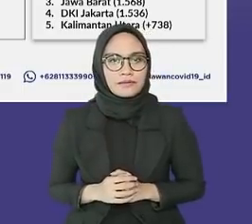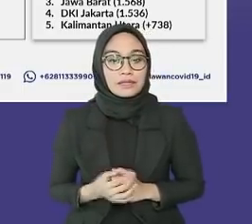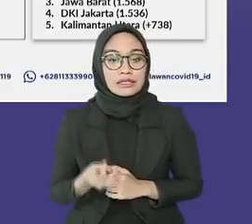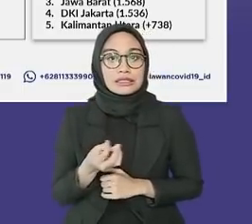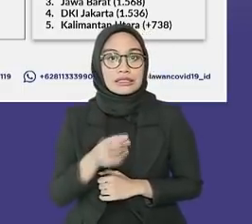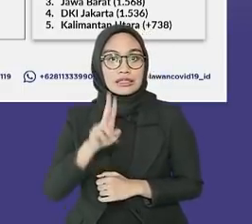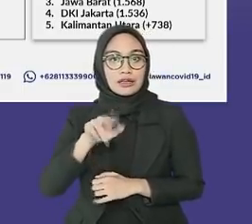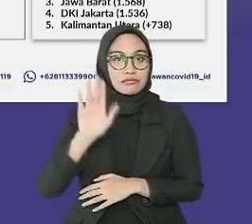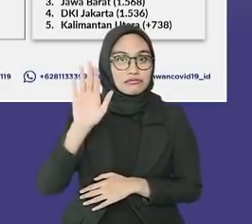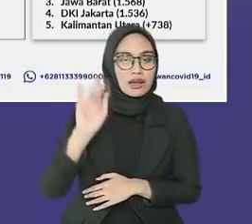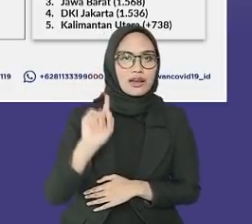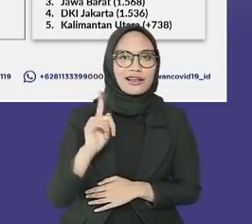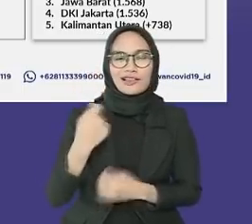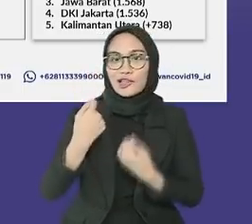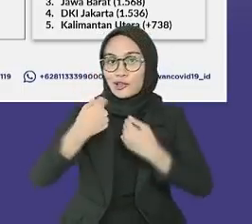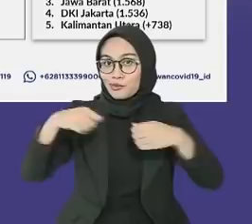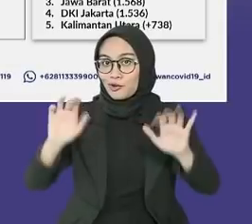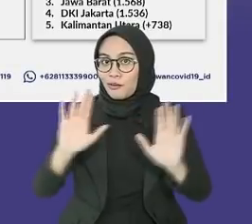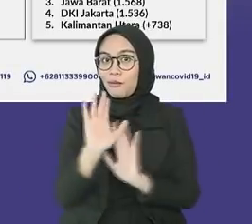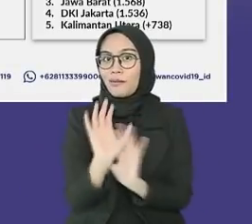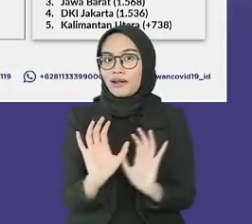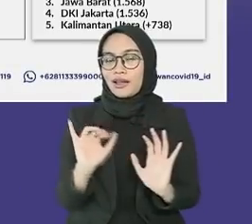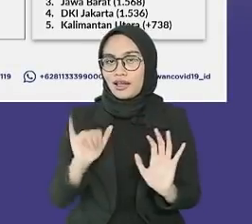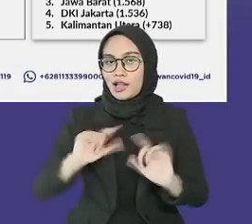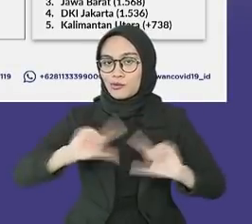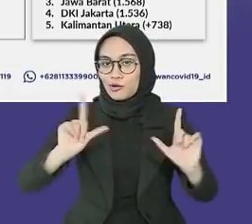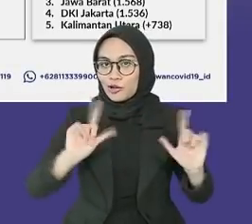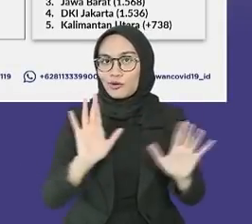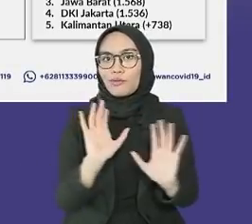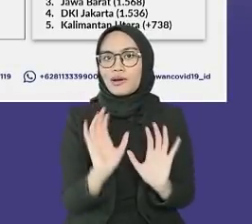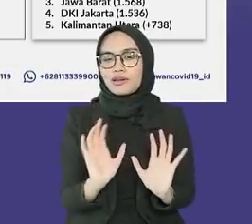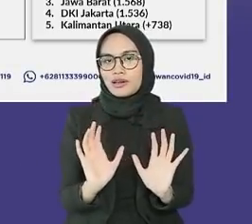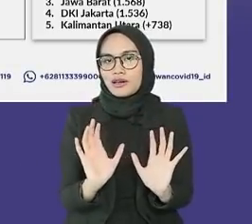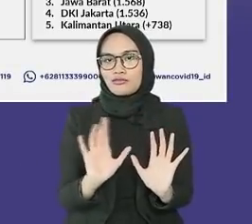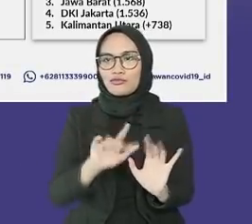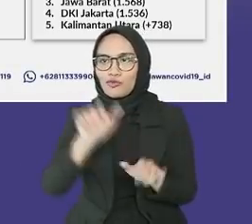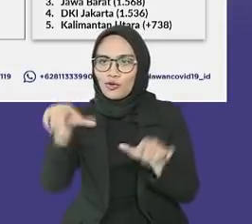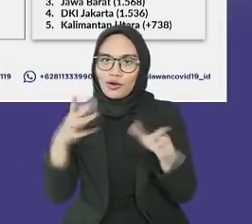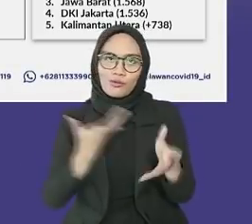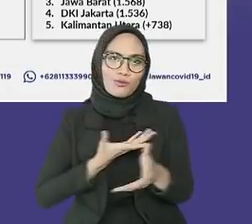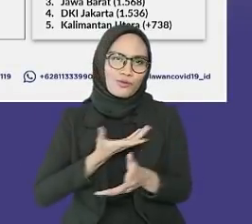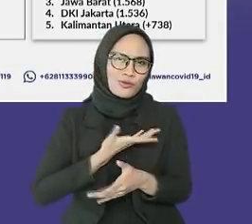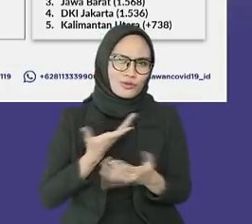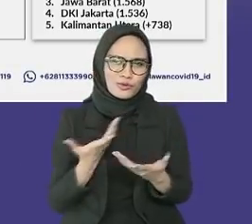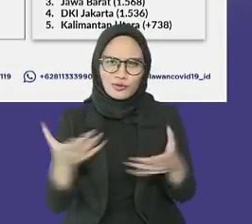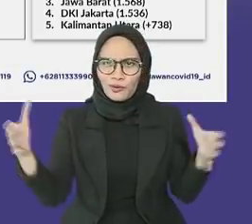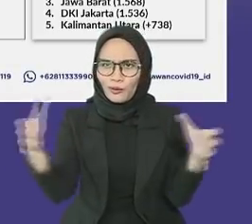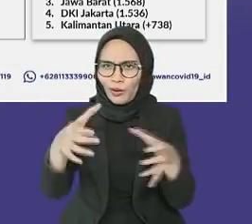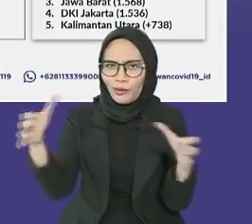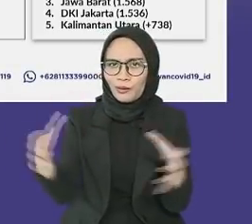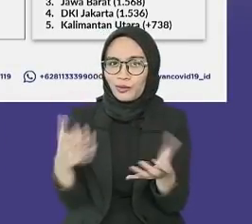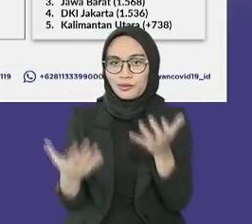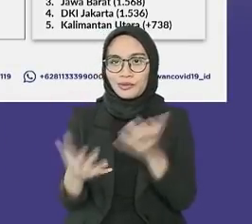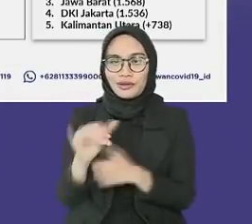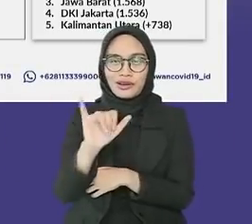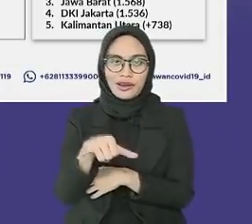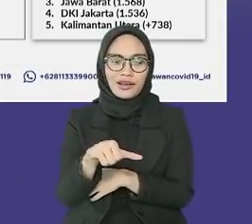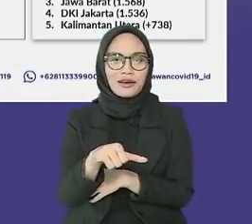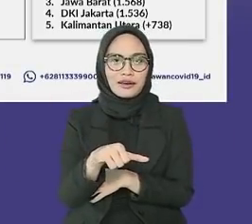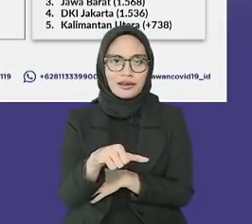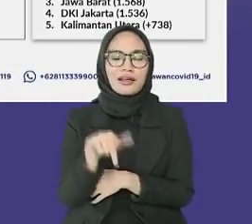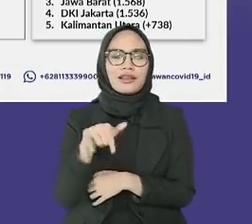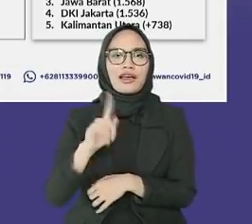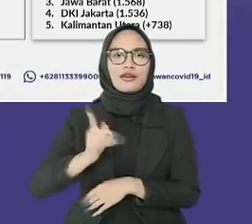libur Natal dan Tahun Baru. Kegiatan berkumpul yang biasanya akan semakin meningkat di periode inilah yang perlu